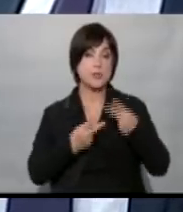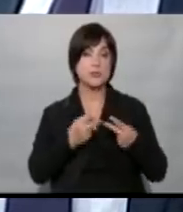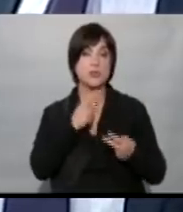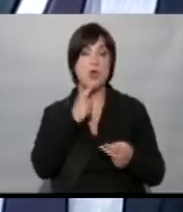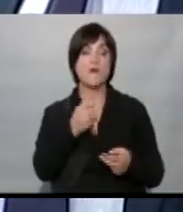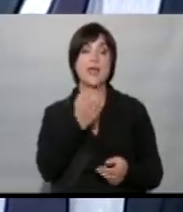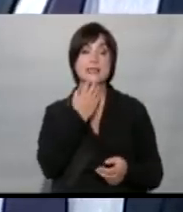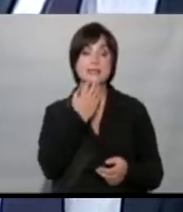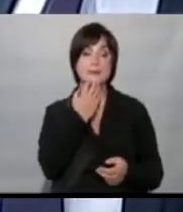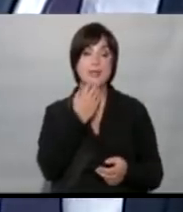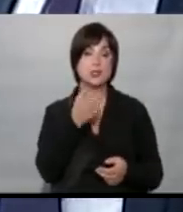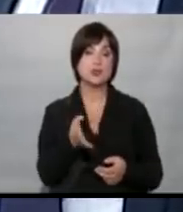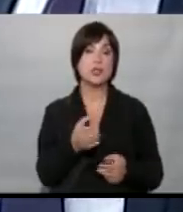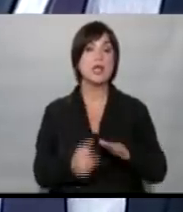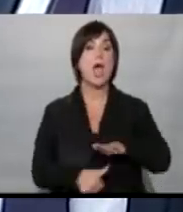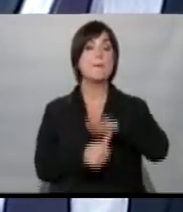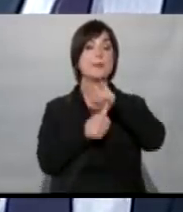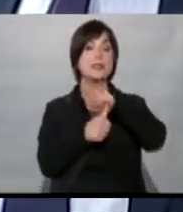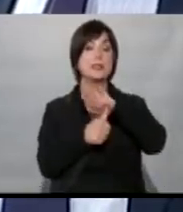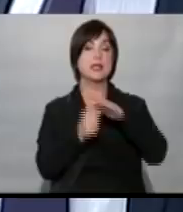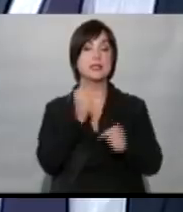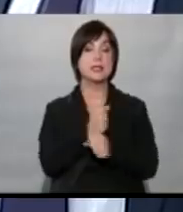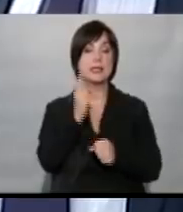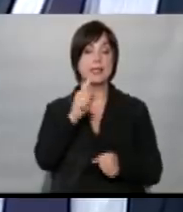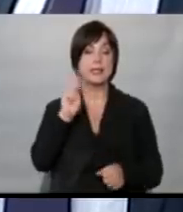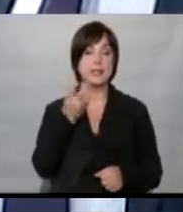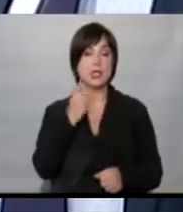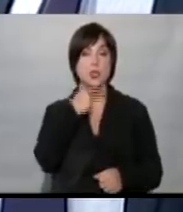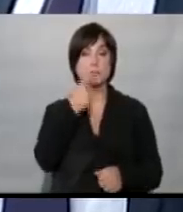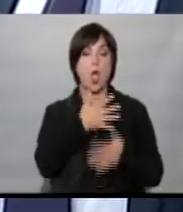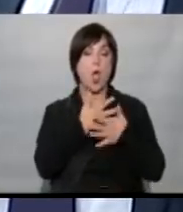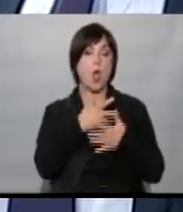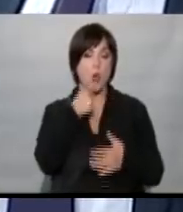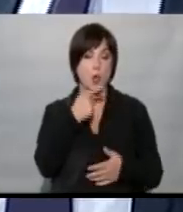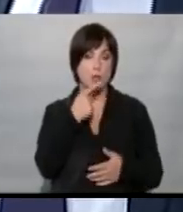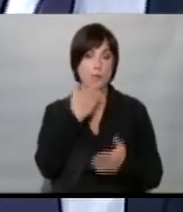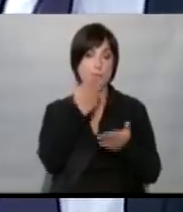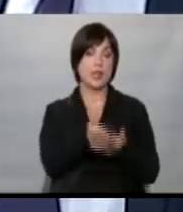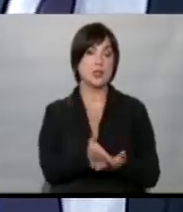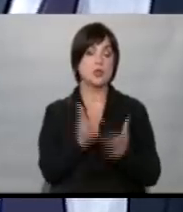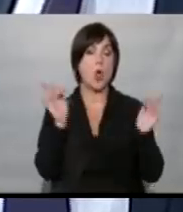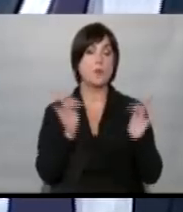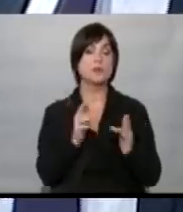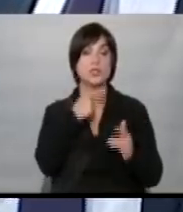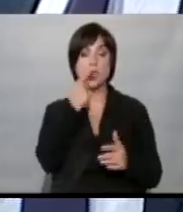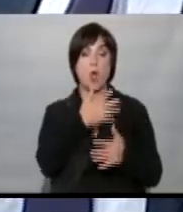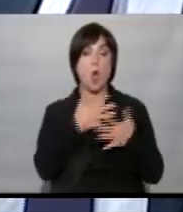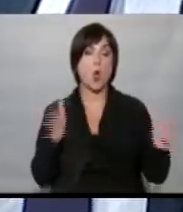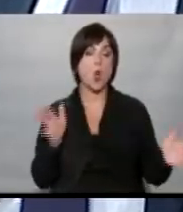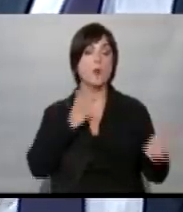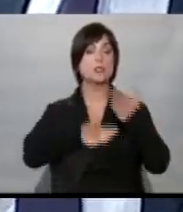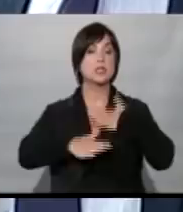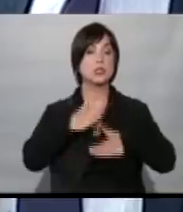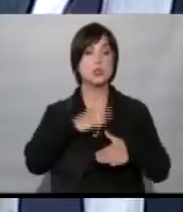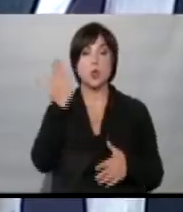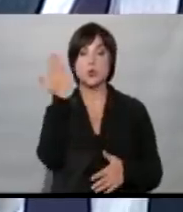е смешно, бидејќи председателот на ДИК изрази огромно, кој што е предложено од опозицијата, изрази огромно